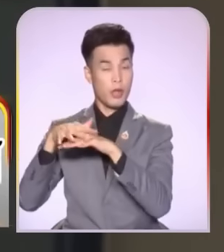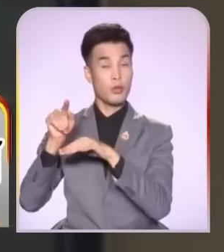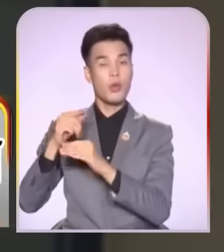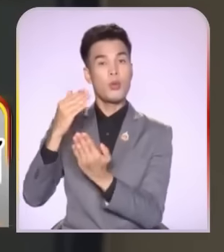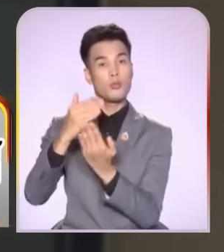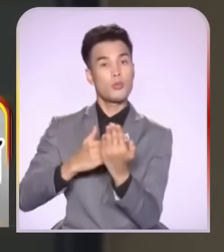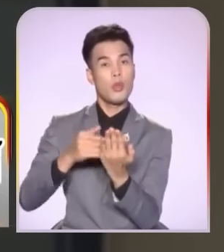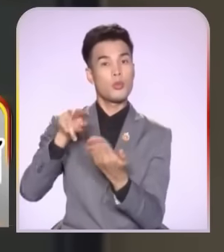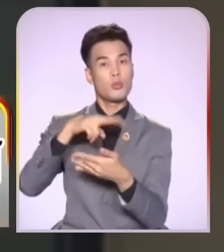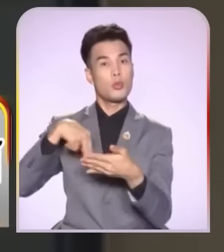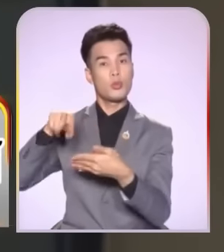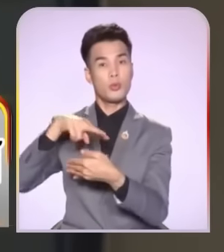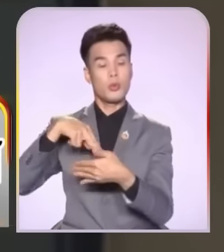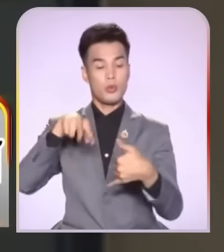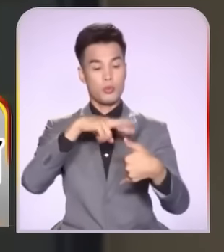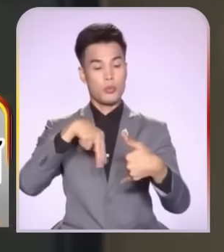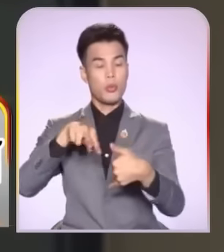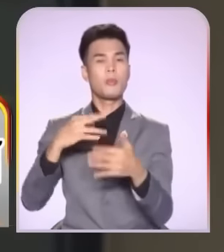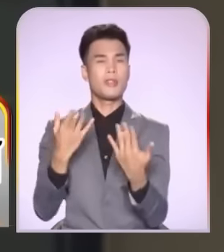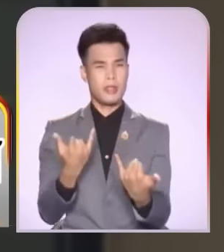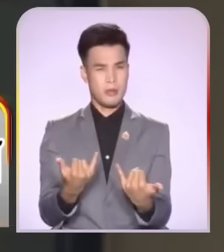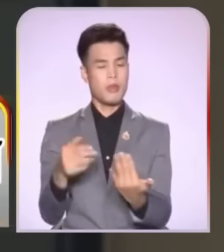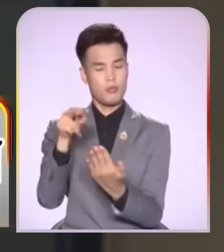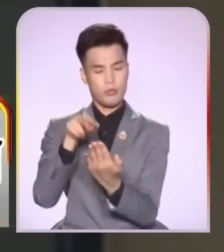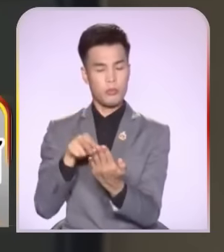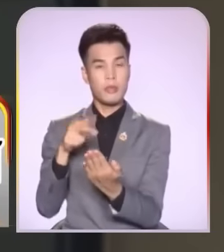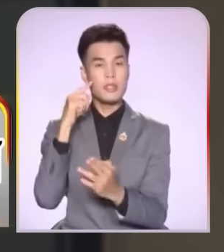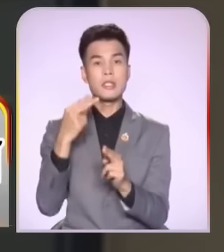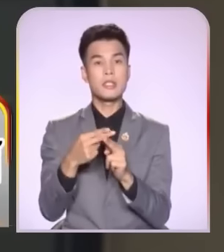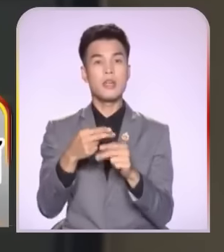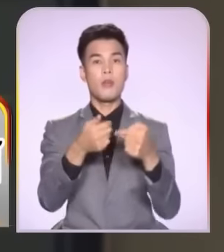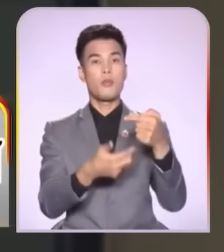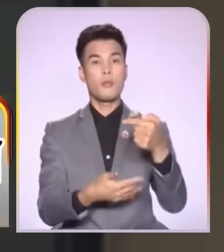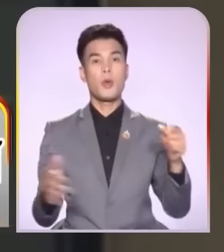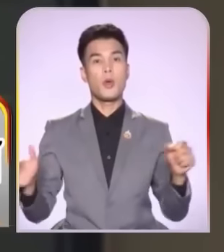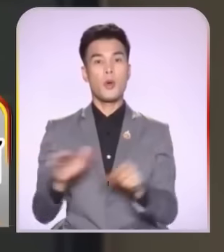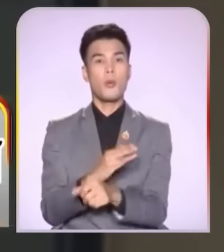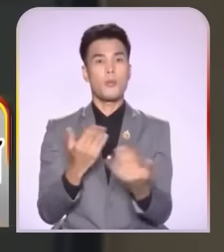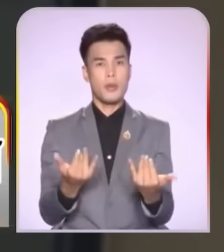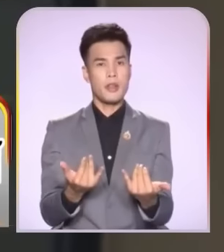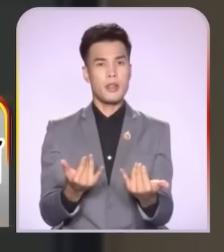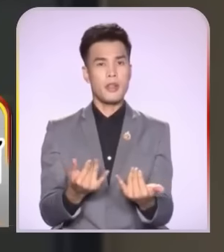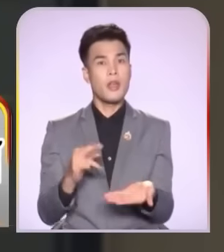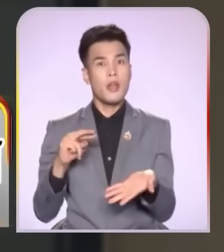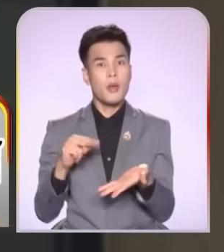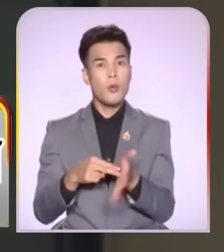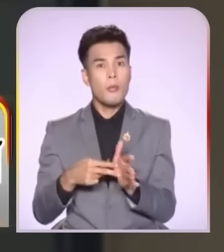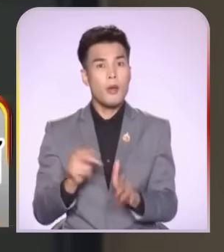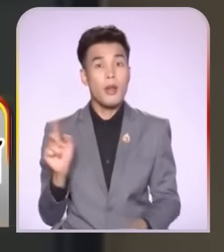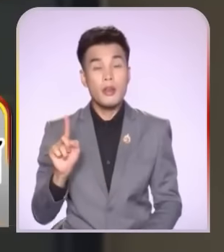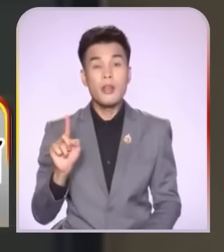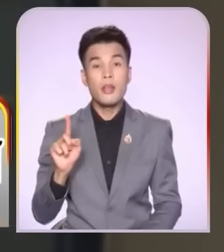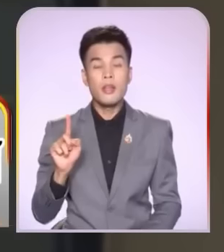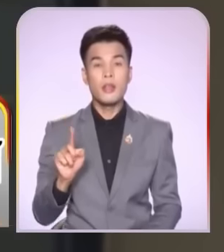จสอบคุณสมบัติคาดว่าวันนี้แหละรายชื่อน่าจะครบถ้าท่านพูดอย่างนี้นะหมายความว่าอะไรฮะพ